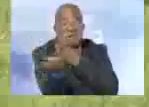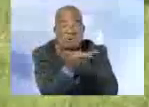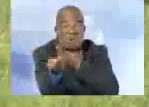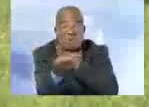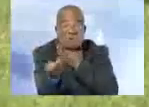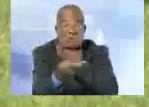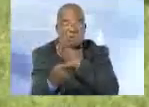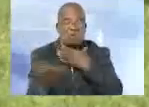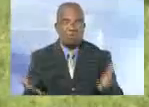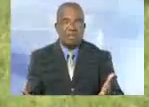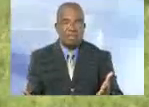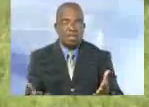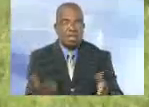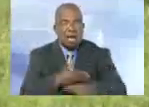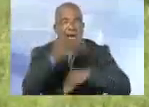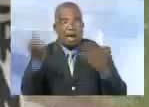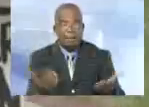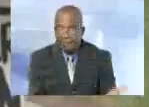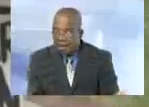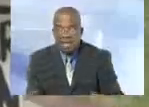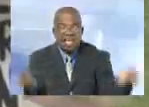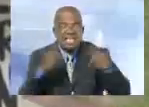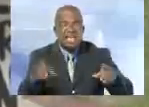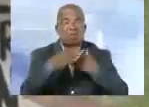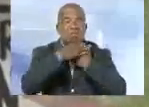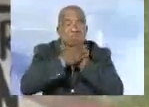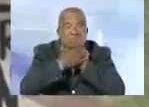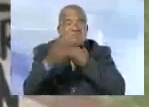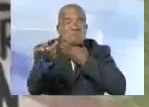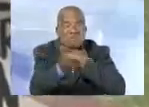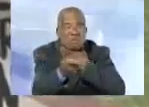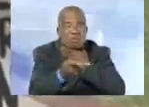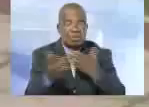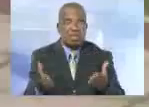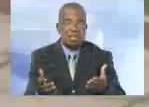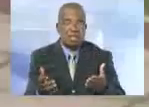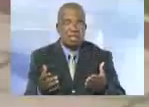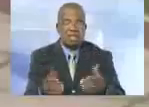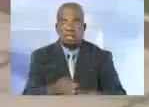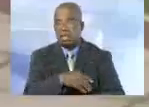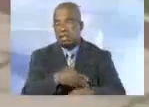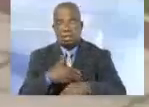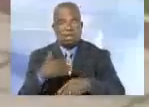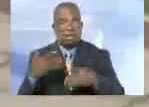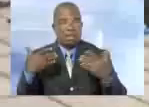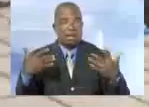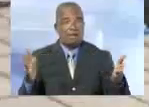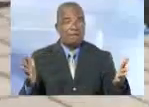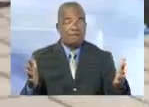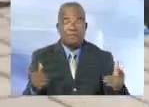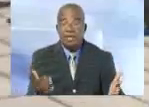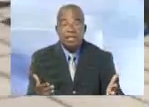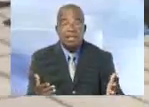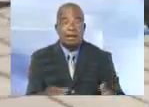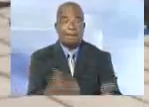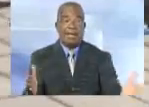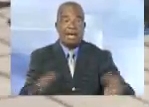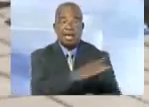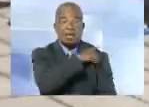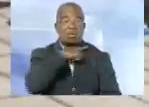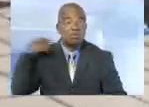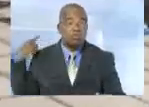Pour dénoncer ce crime, rendez-vous avait été donné ce jeudi matin devant le tribunal de Durban au moment où le président sud-africain Jacob